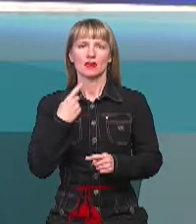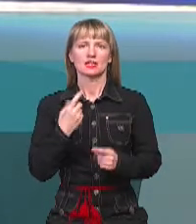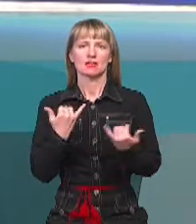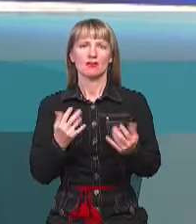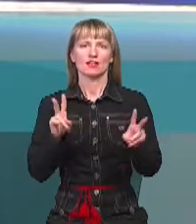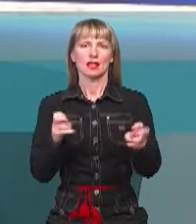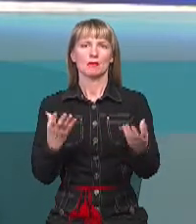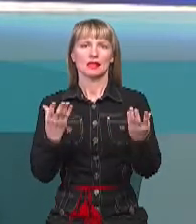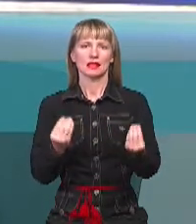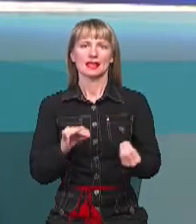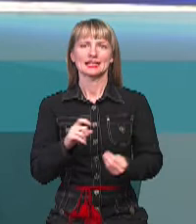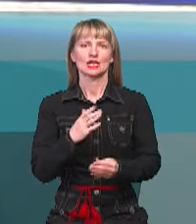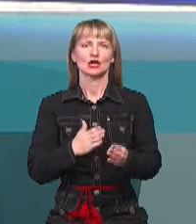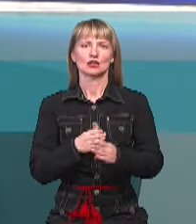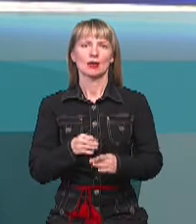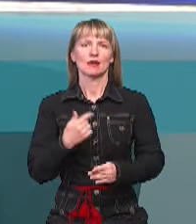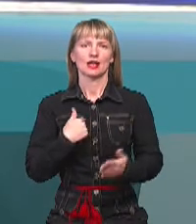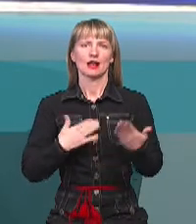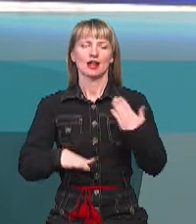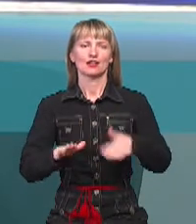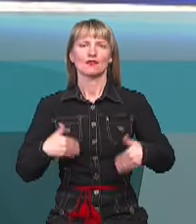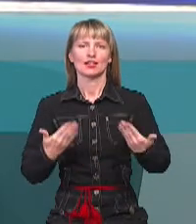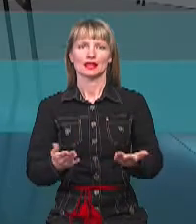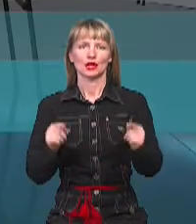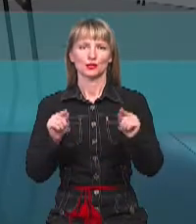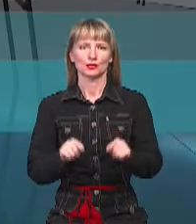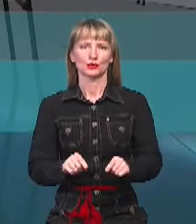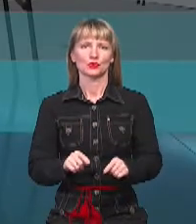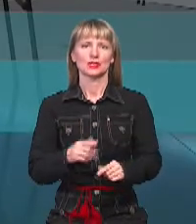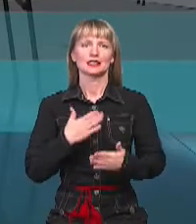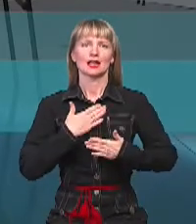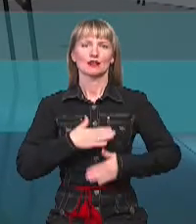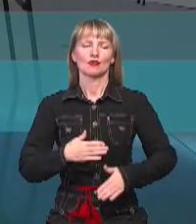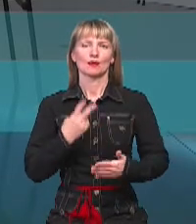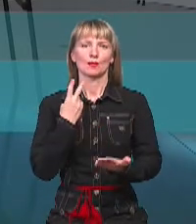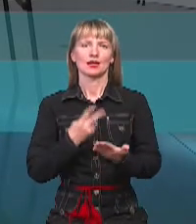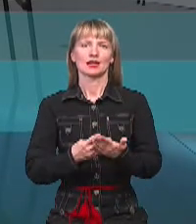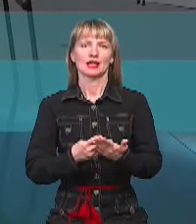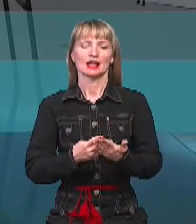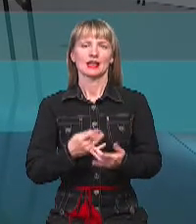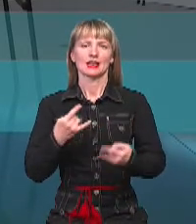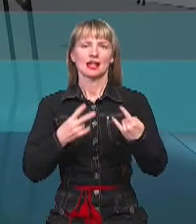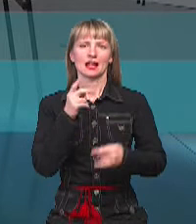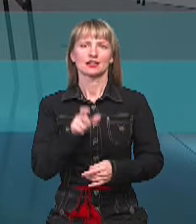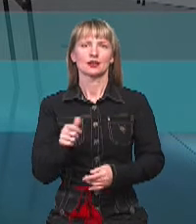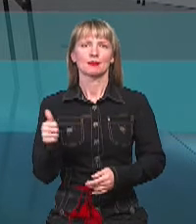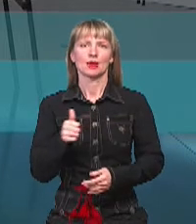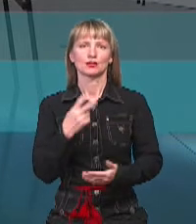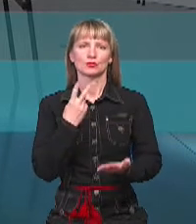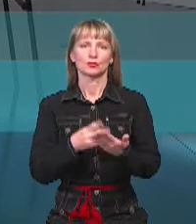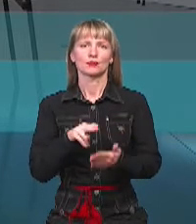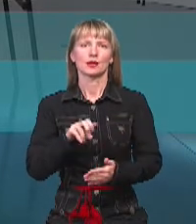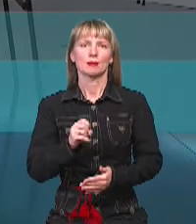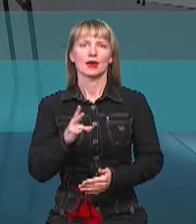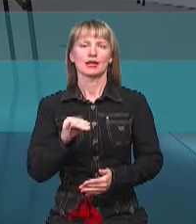із гостями, яких я дуже радо вітаю в нашій студії. З задоволенням представляю телеглядачам. Все-таки першою представлю